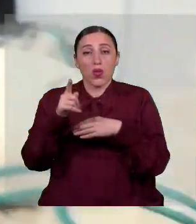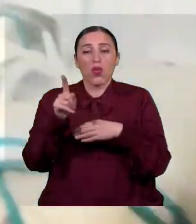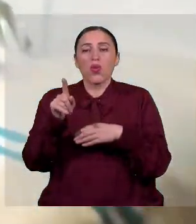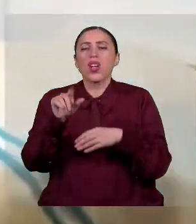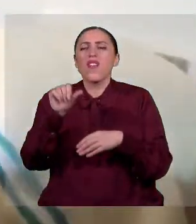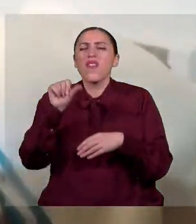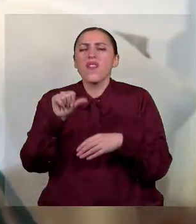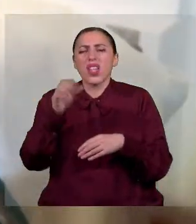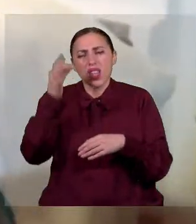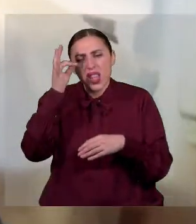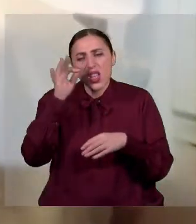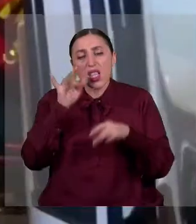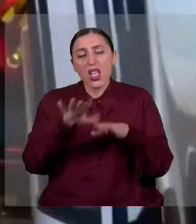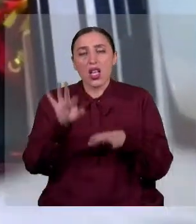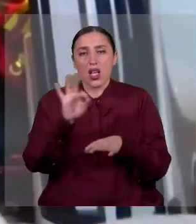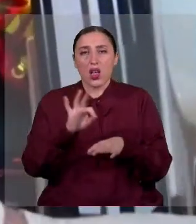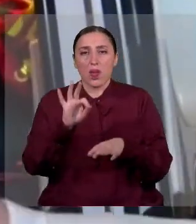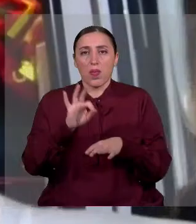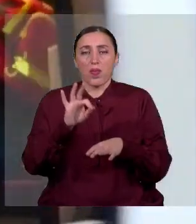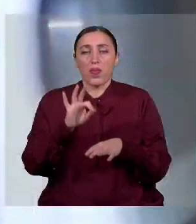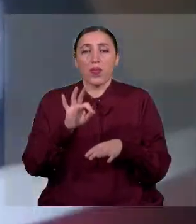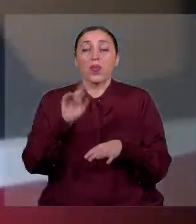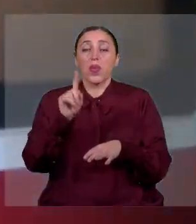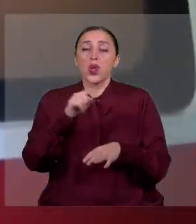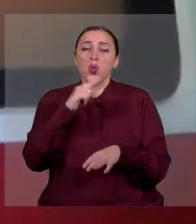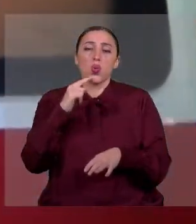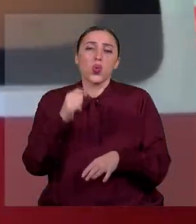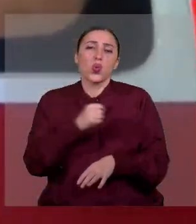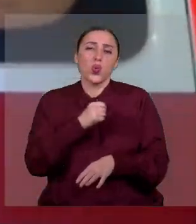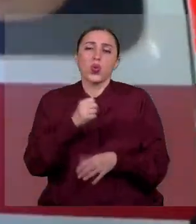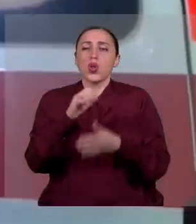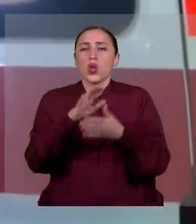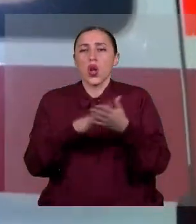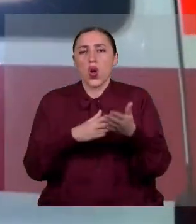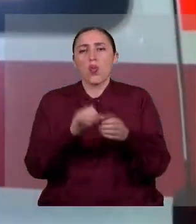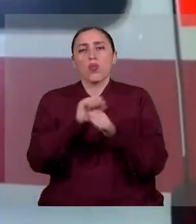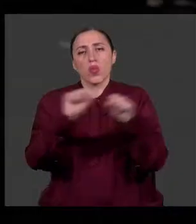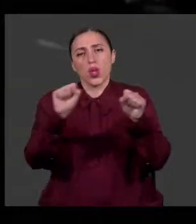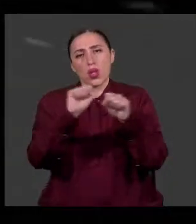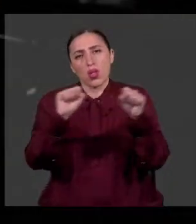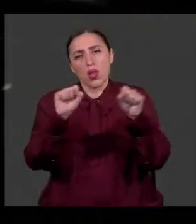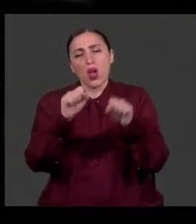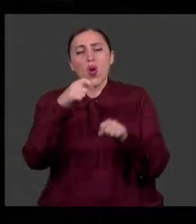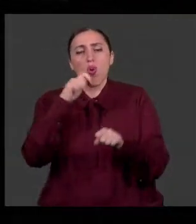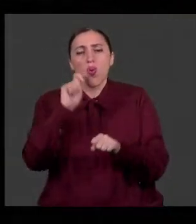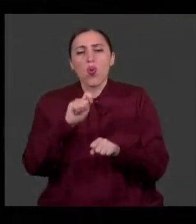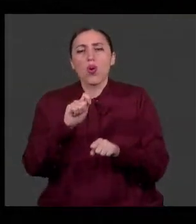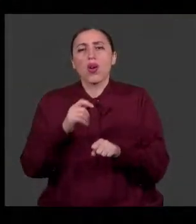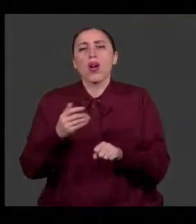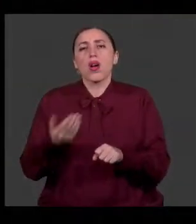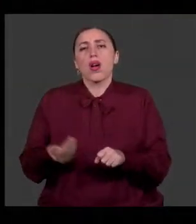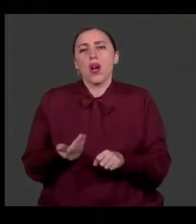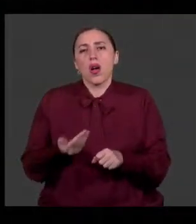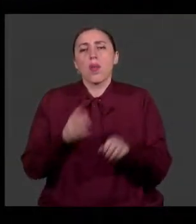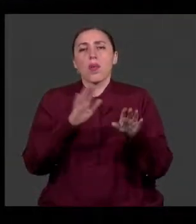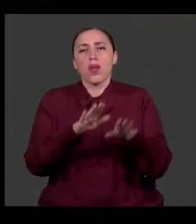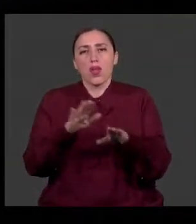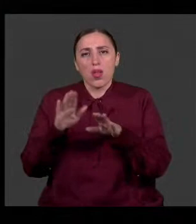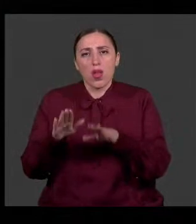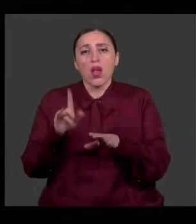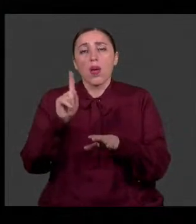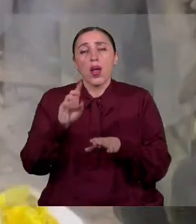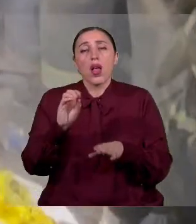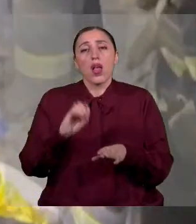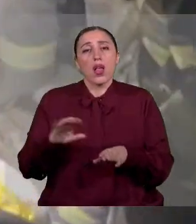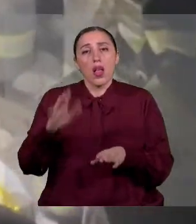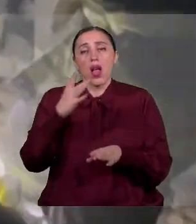համար, որ բերել է Ուկրաինային։ Մինչ ռուսական ուժերը շարունակում են ռմբակոծել ուկրաինական բնակավայրեր, Արևմուտքը շարունակում է